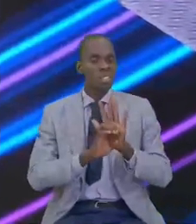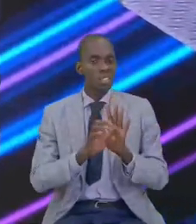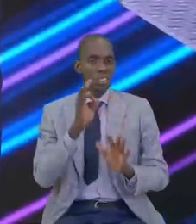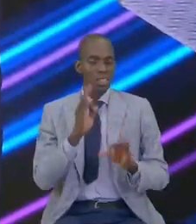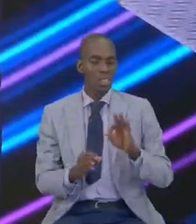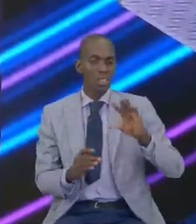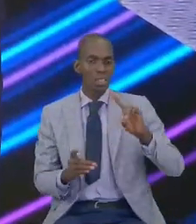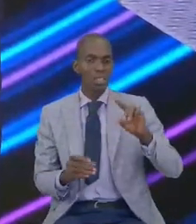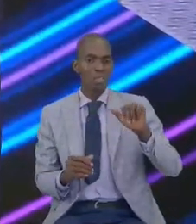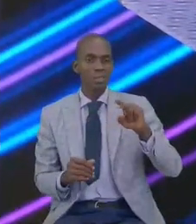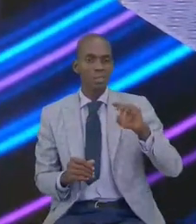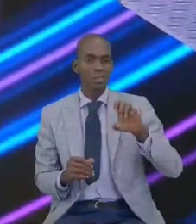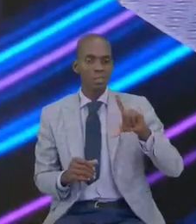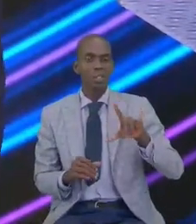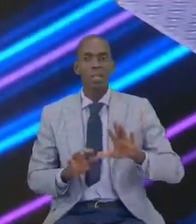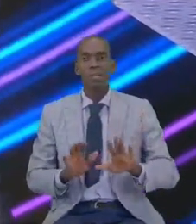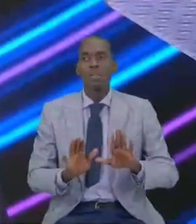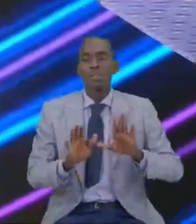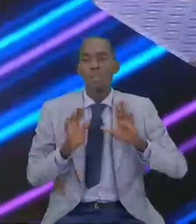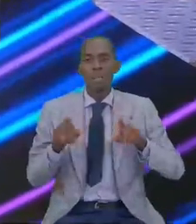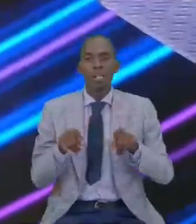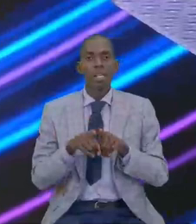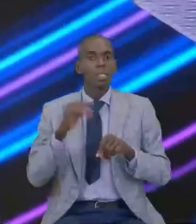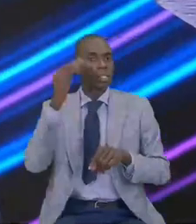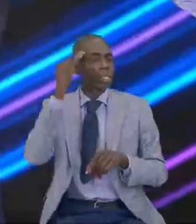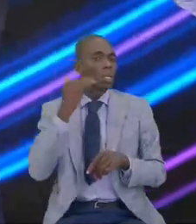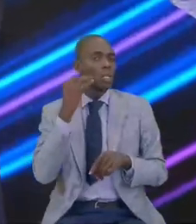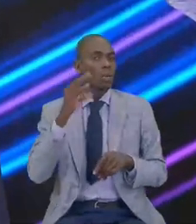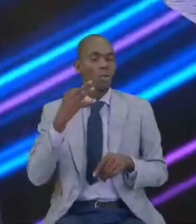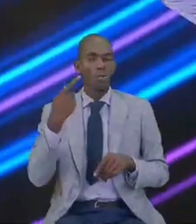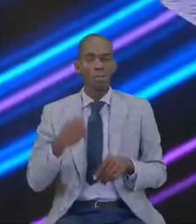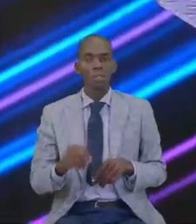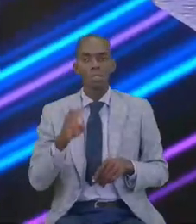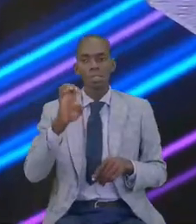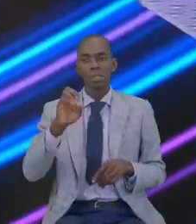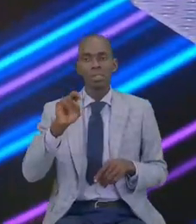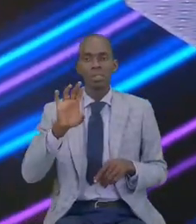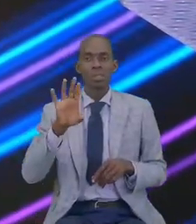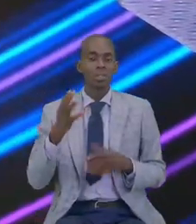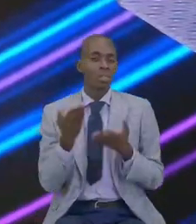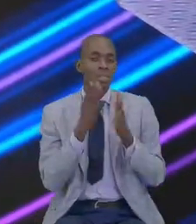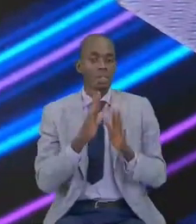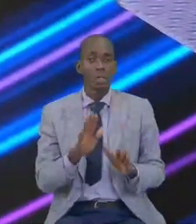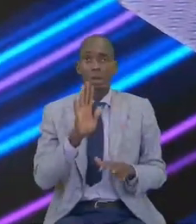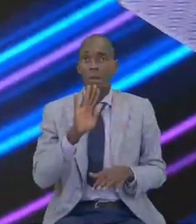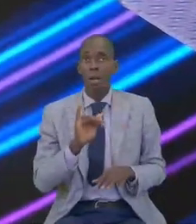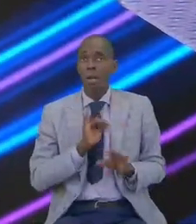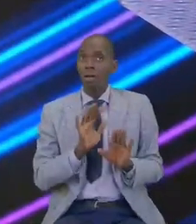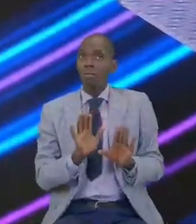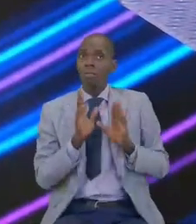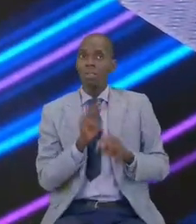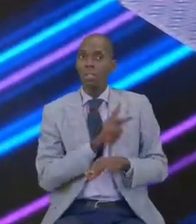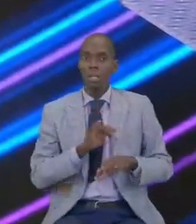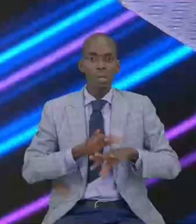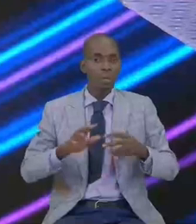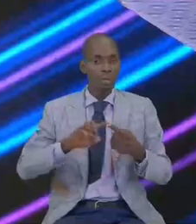comme le chef des eunuques, parce que cette personne a dit, oh, je crains Je crains le roi. Je ne veux pas mourir parce